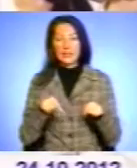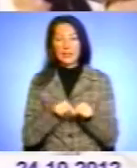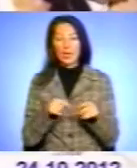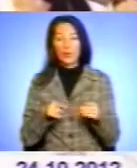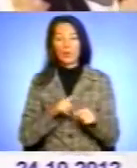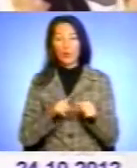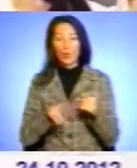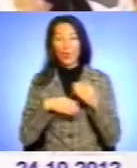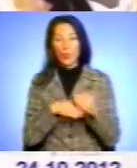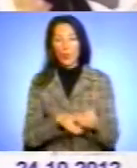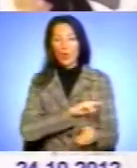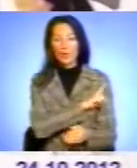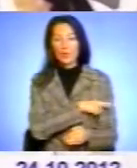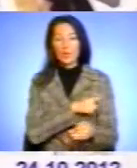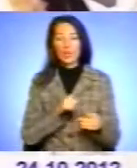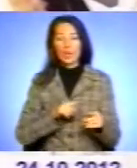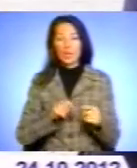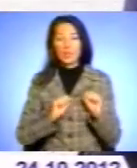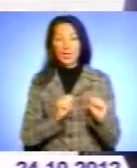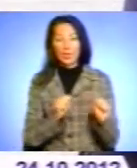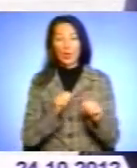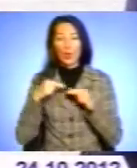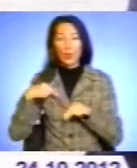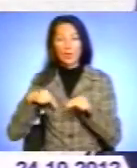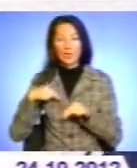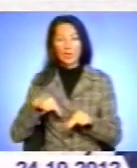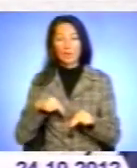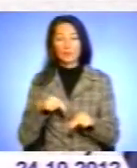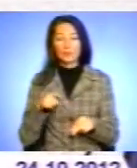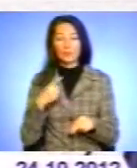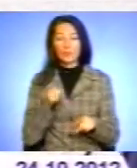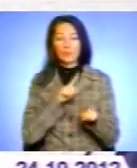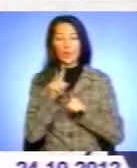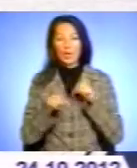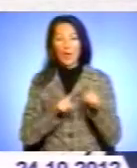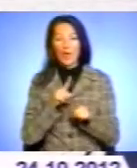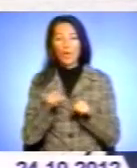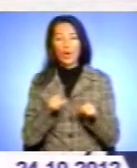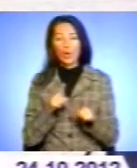соціального захисту працівників галузі. Пріоритетом в реформі